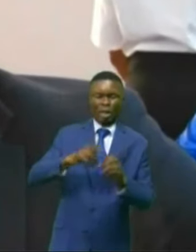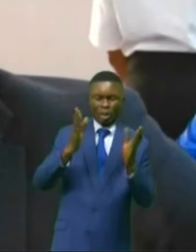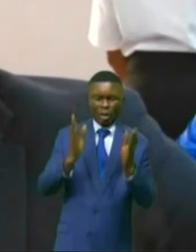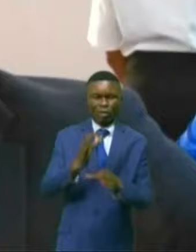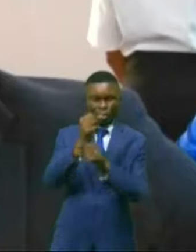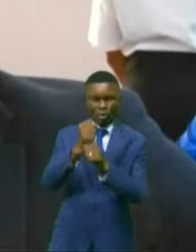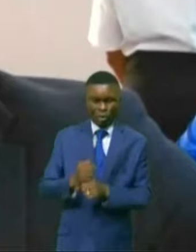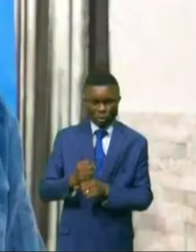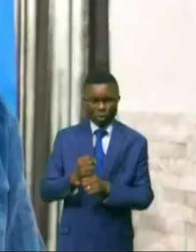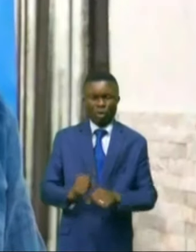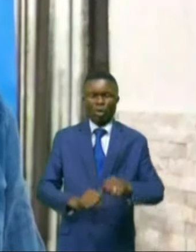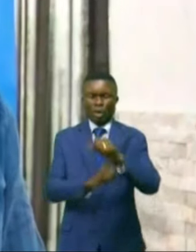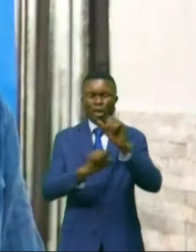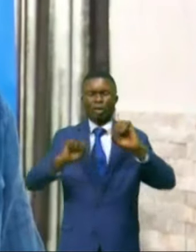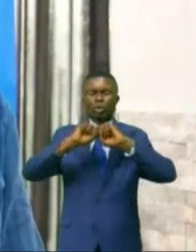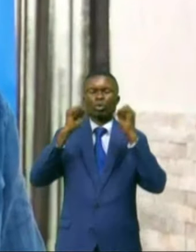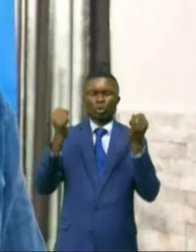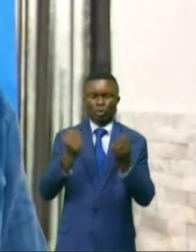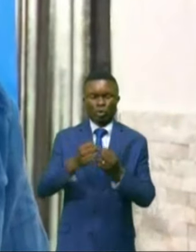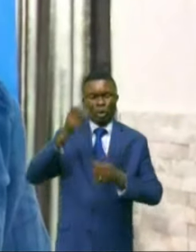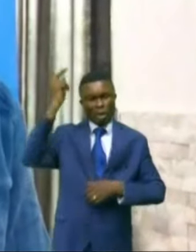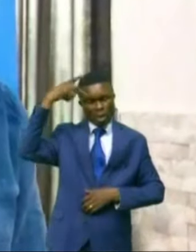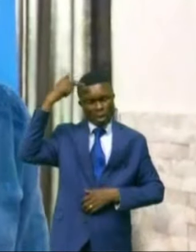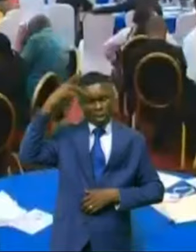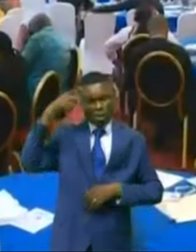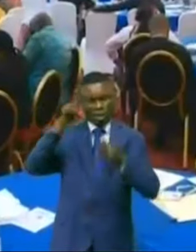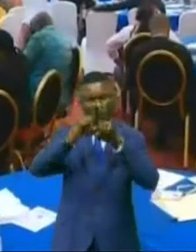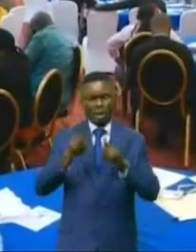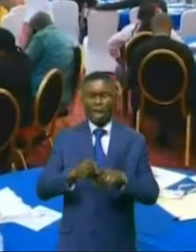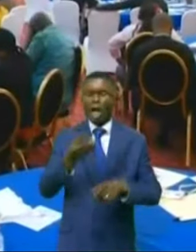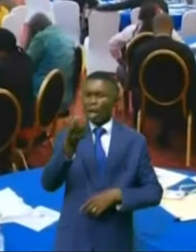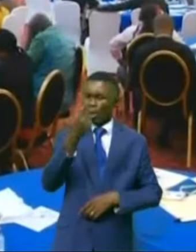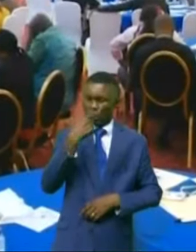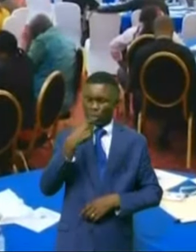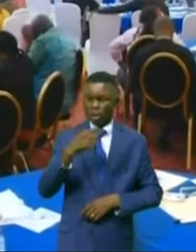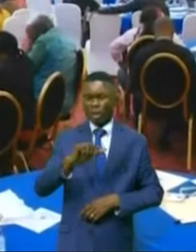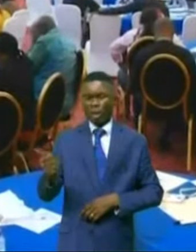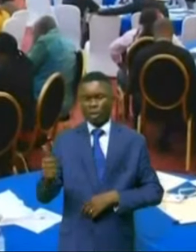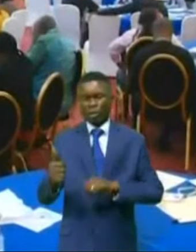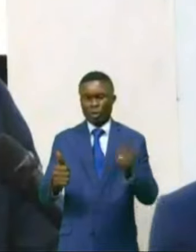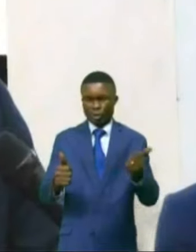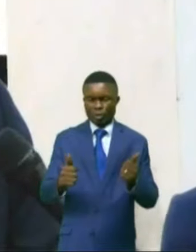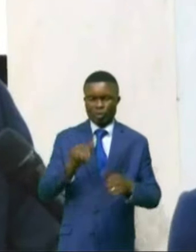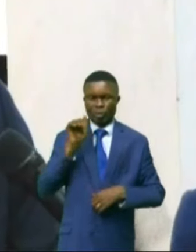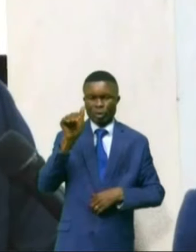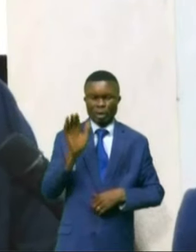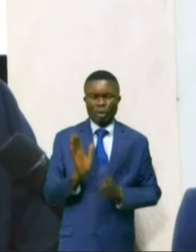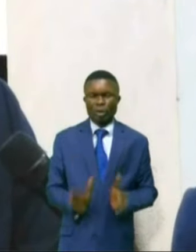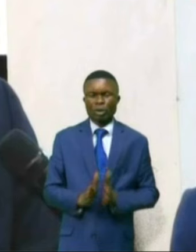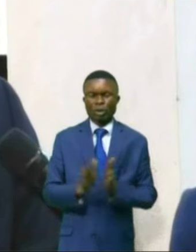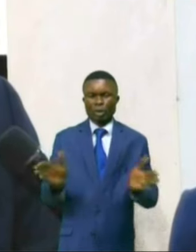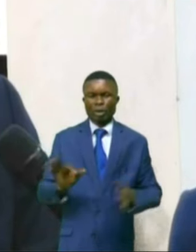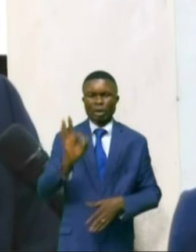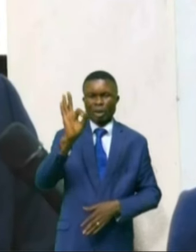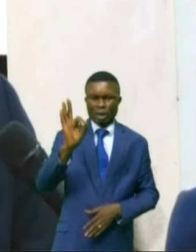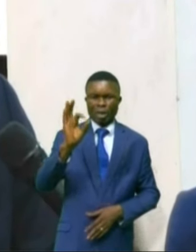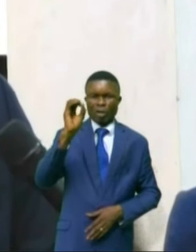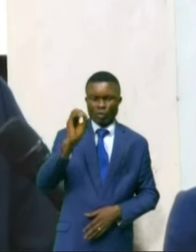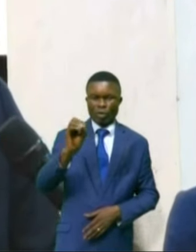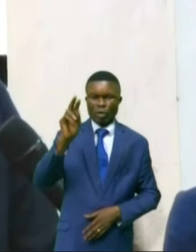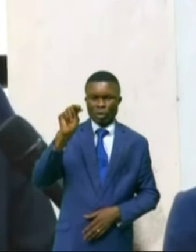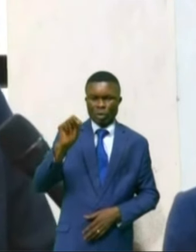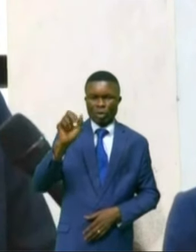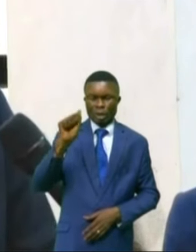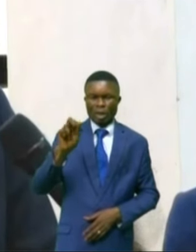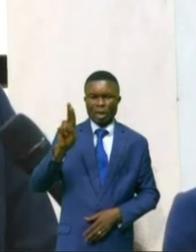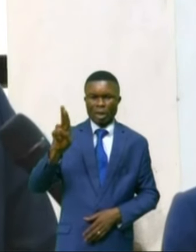bénéficient d'un soutien social, psychologique, médical et autres. Le directeur général du FONAREV, Lucien Lundula